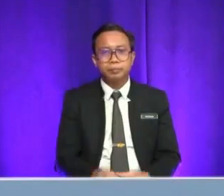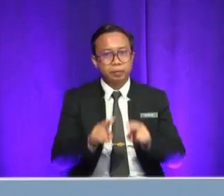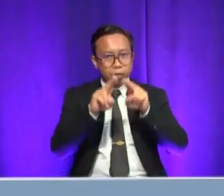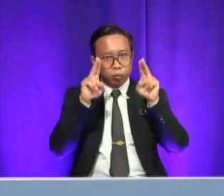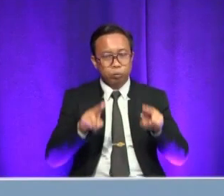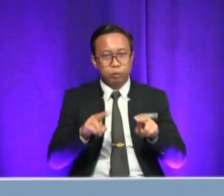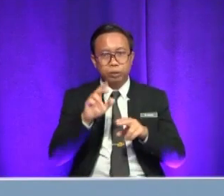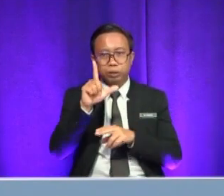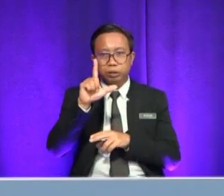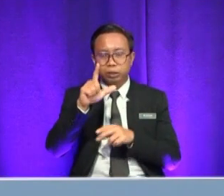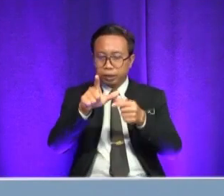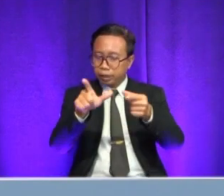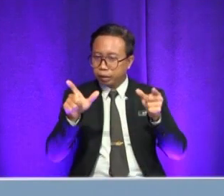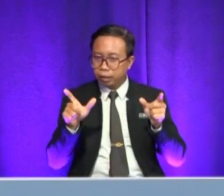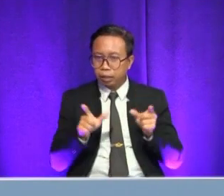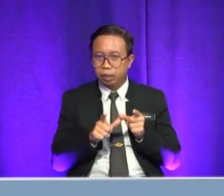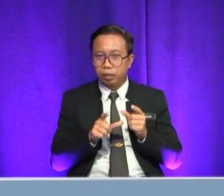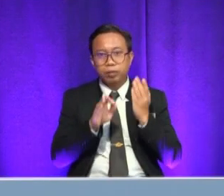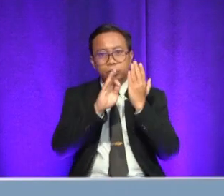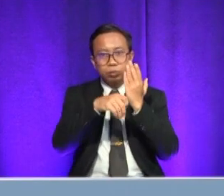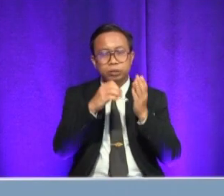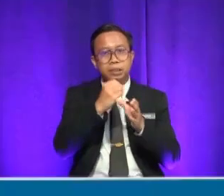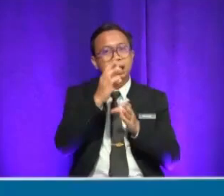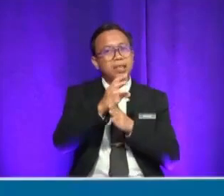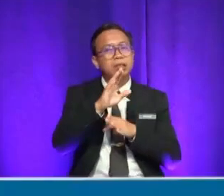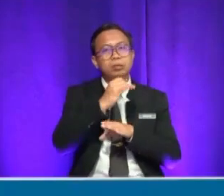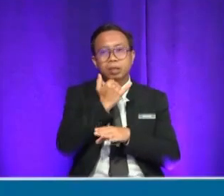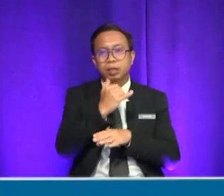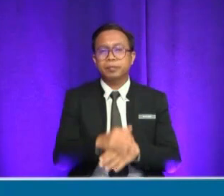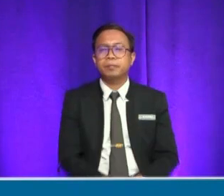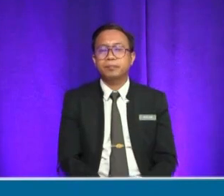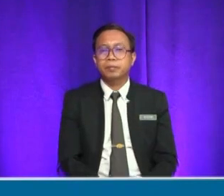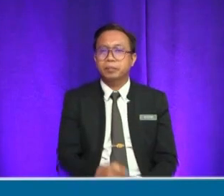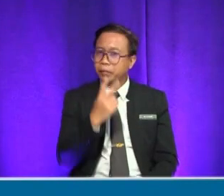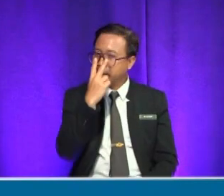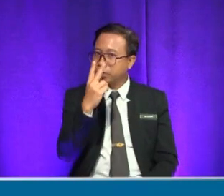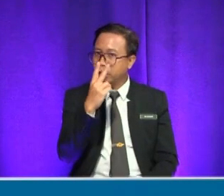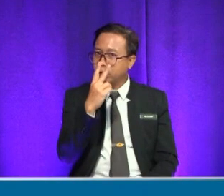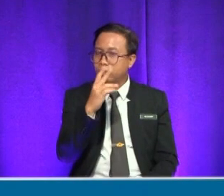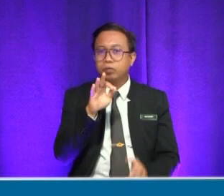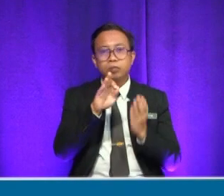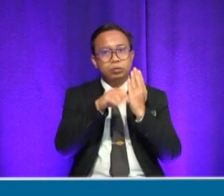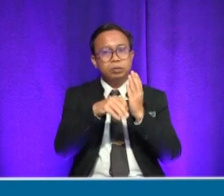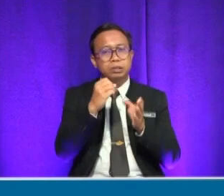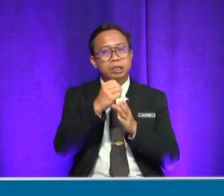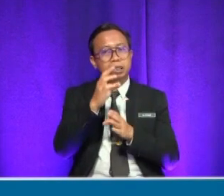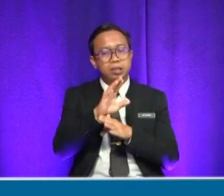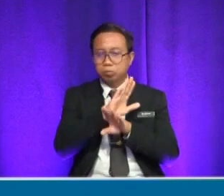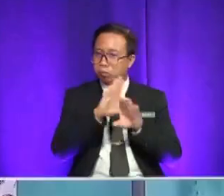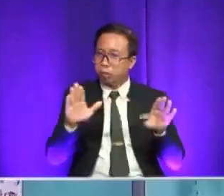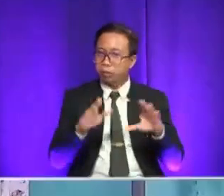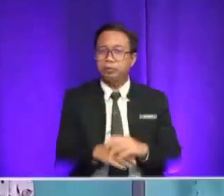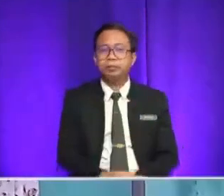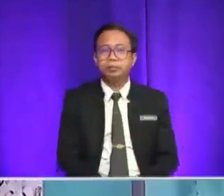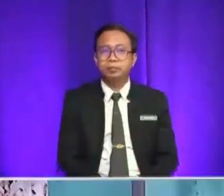litar sama ada sensor berfungsi atau tidak. Okey, betul. Okey, uji litar sama ada sensor berfungsi ataupun tidak.